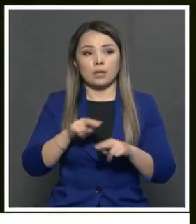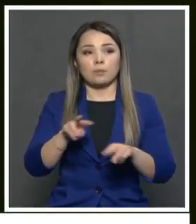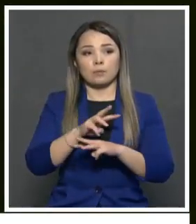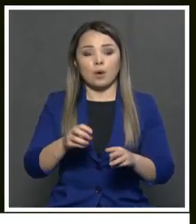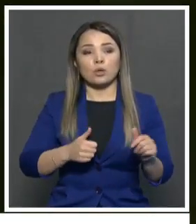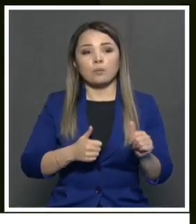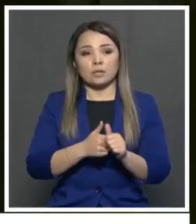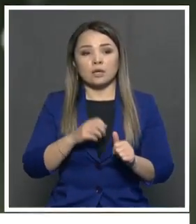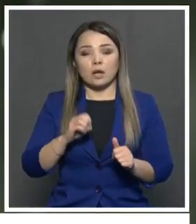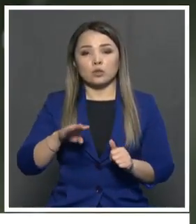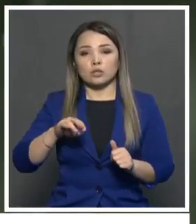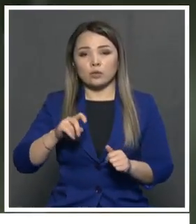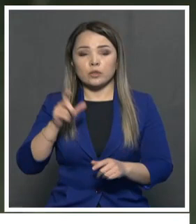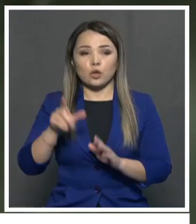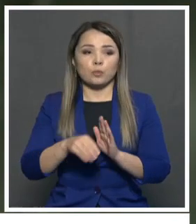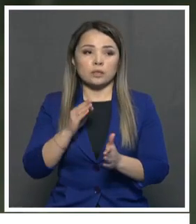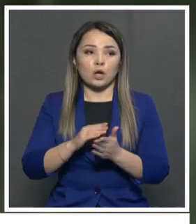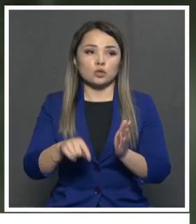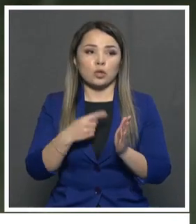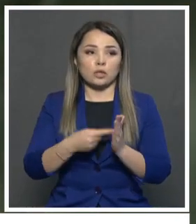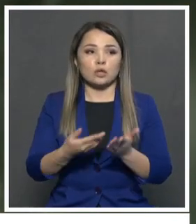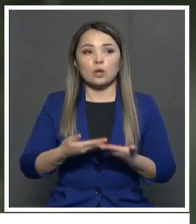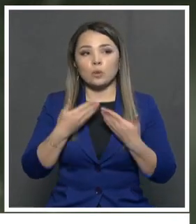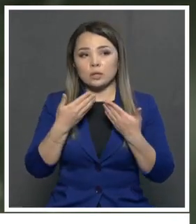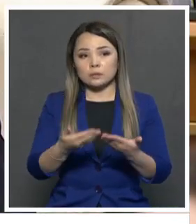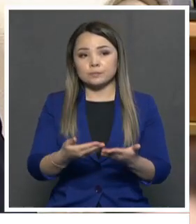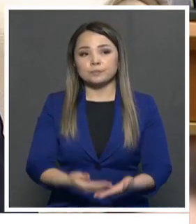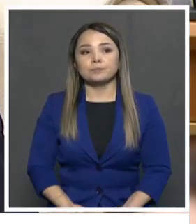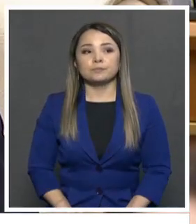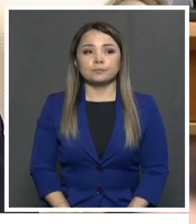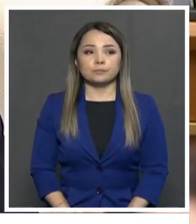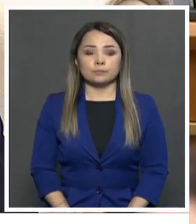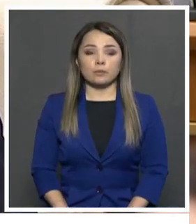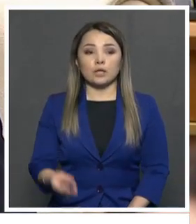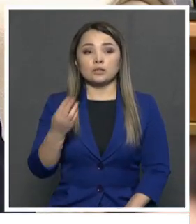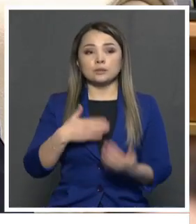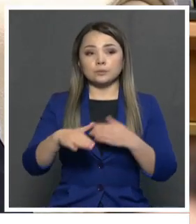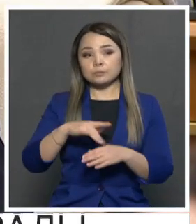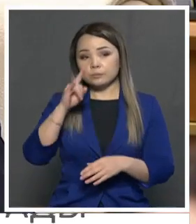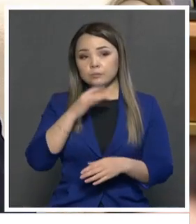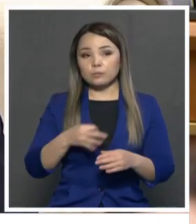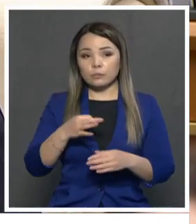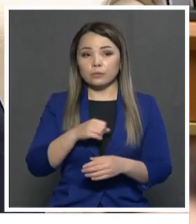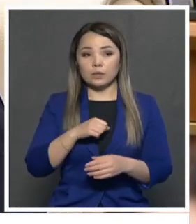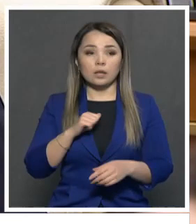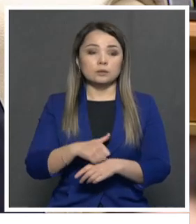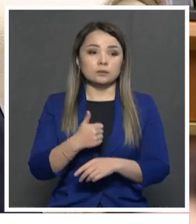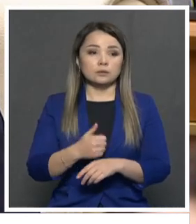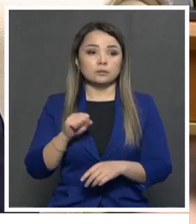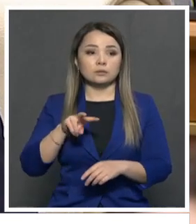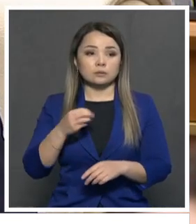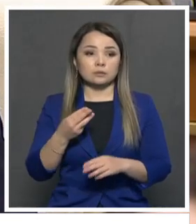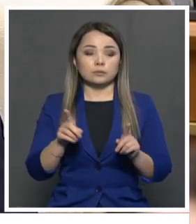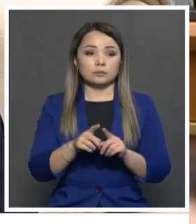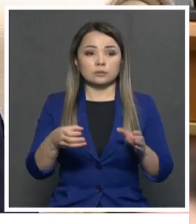премьер-министрдің орынбасары Ералы Тоғжановқа депутаттық сауал жолдады. Шығыс Қазақстан облысы әкімінің өзіне ғана алаш